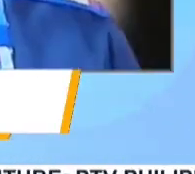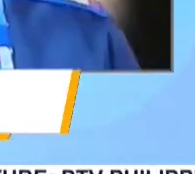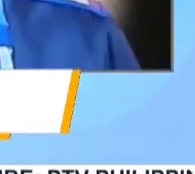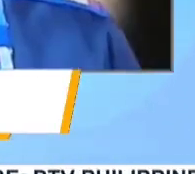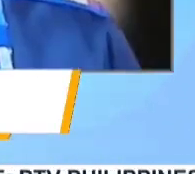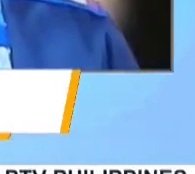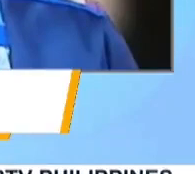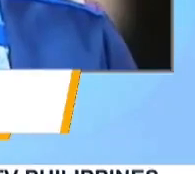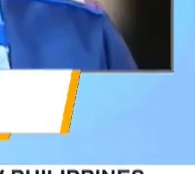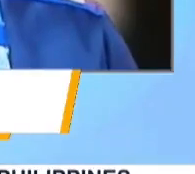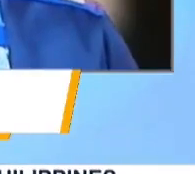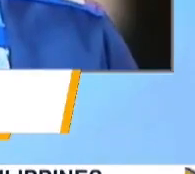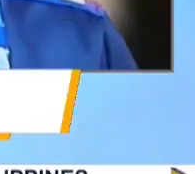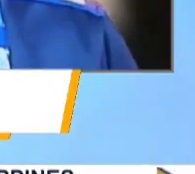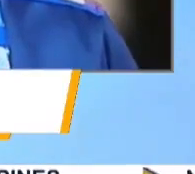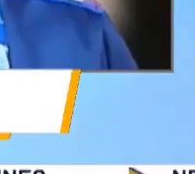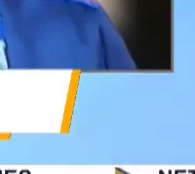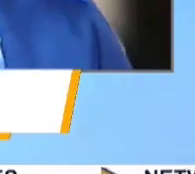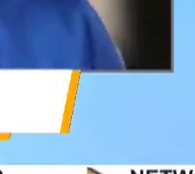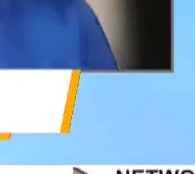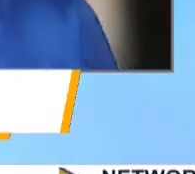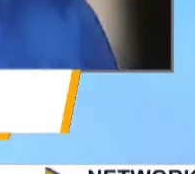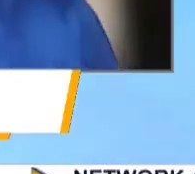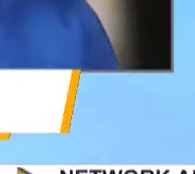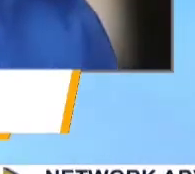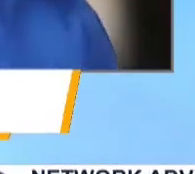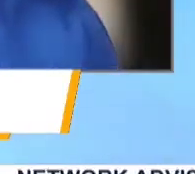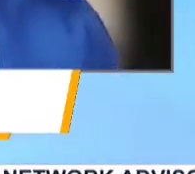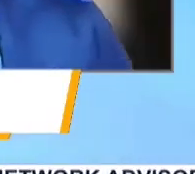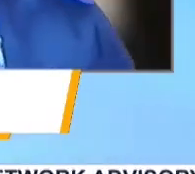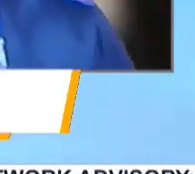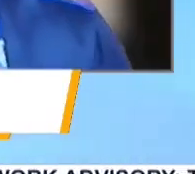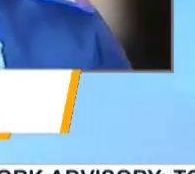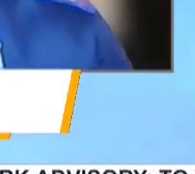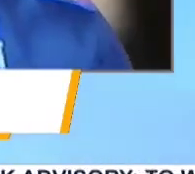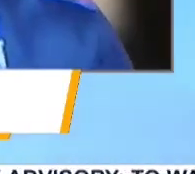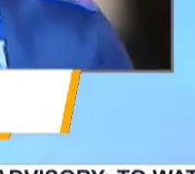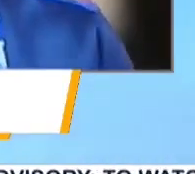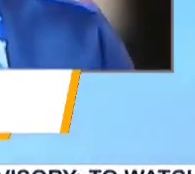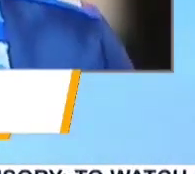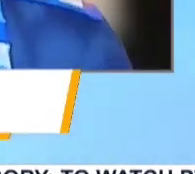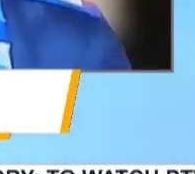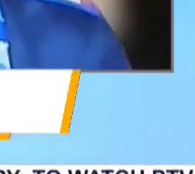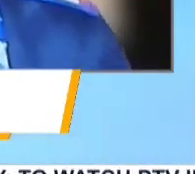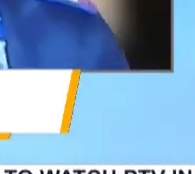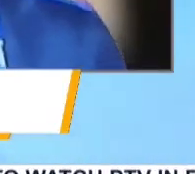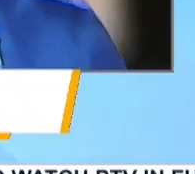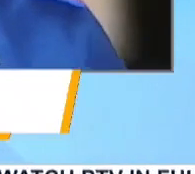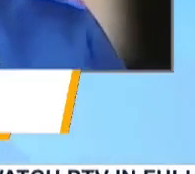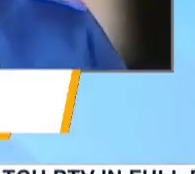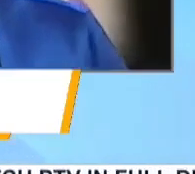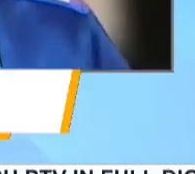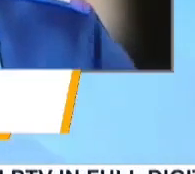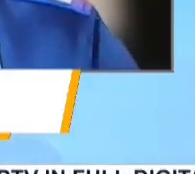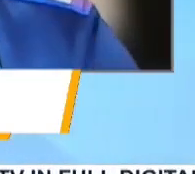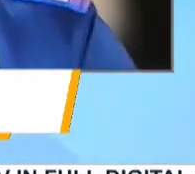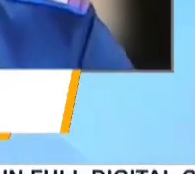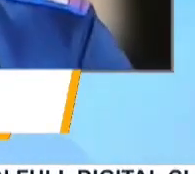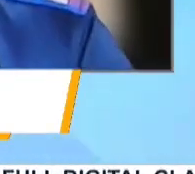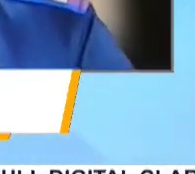Miss Mia and then Miss Salika again. Ma'am Mia, ano ba mga makikita dito mga products if ever I'll go there as a consumer?